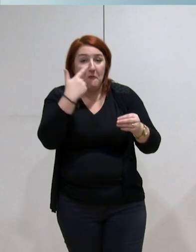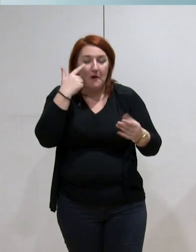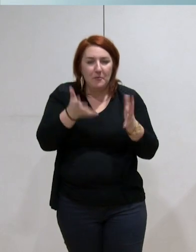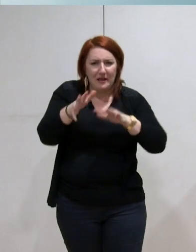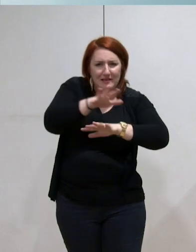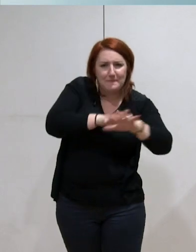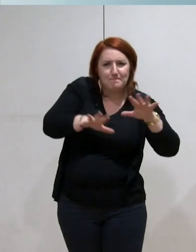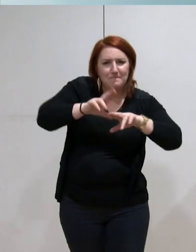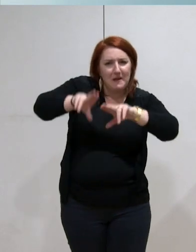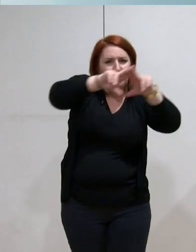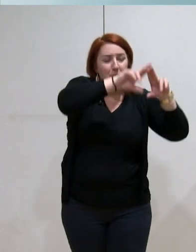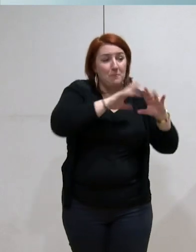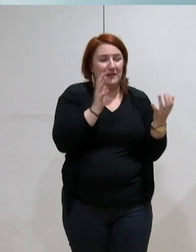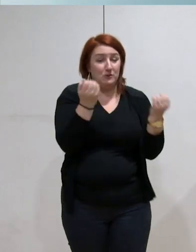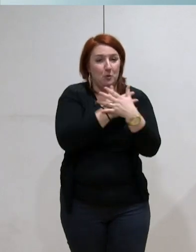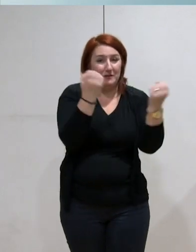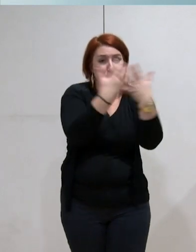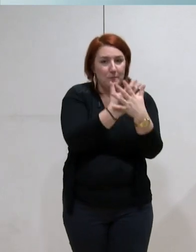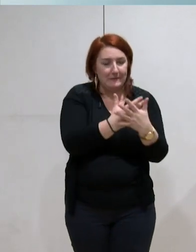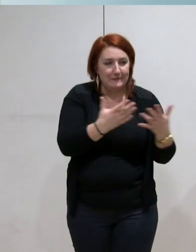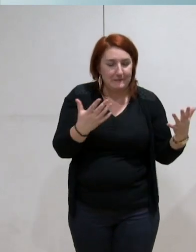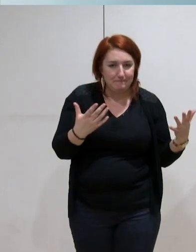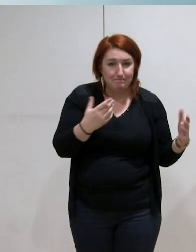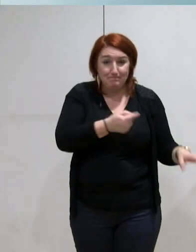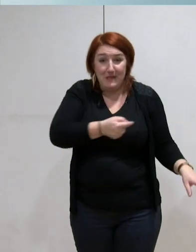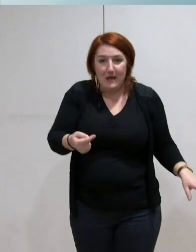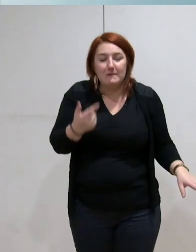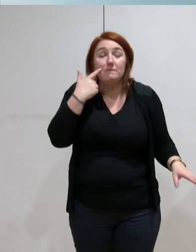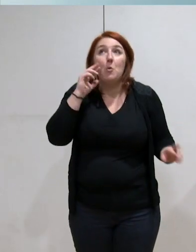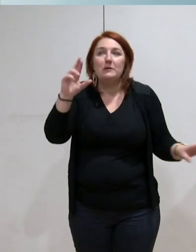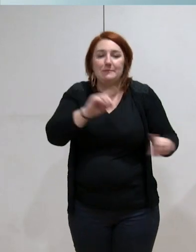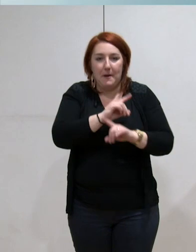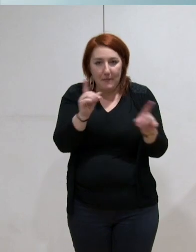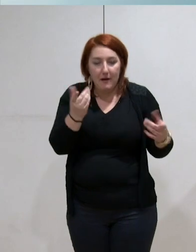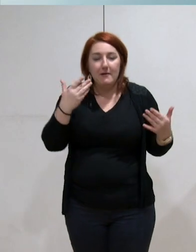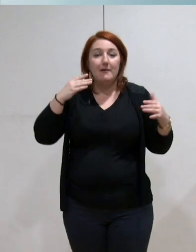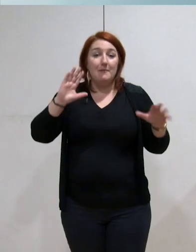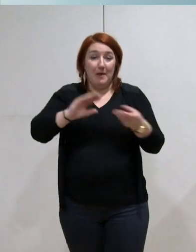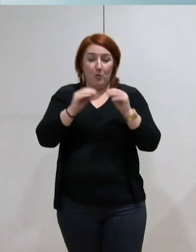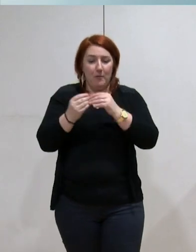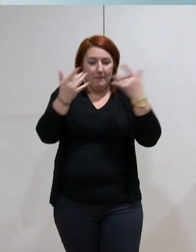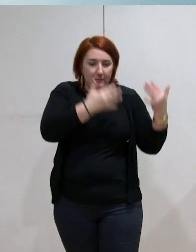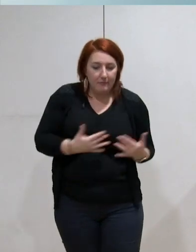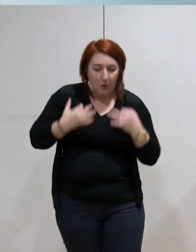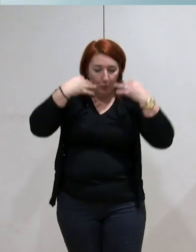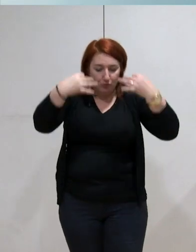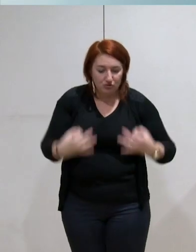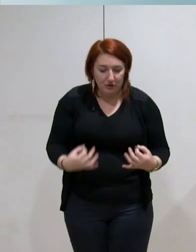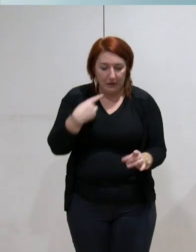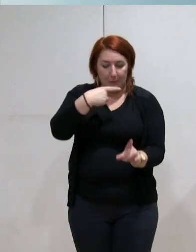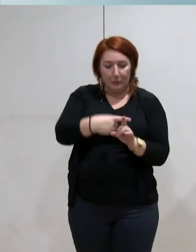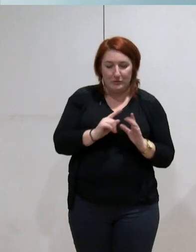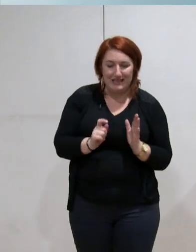peut-être qu'il y aura quelques surprise ce que nous ne souhaitons pas mais il manque les aspects d'approche budgétaire et de calendrier qui nous